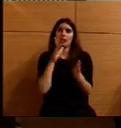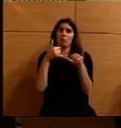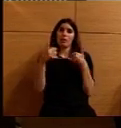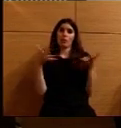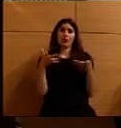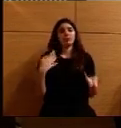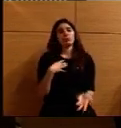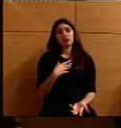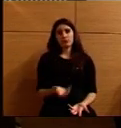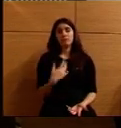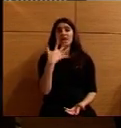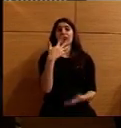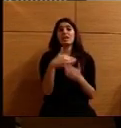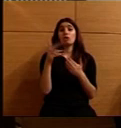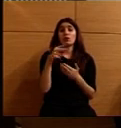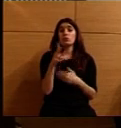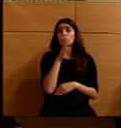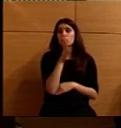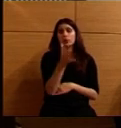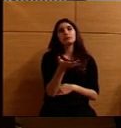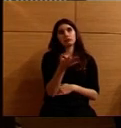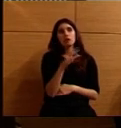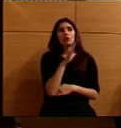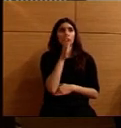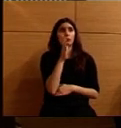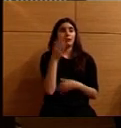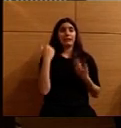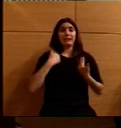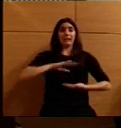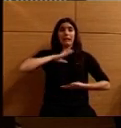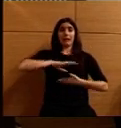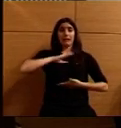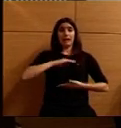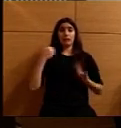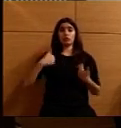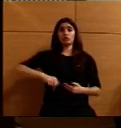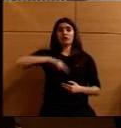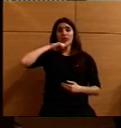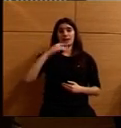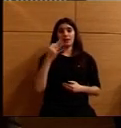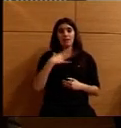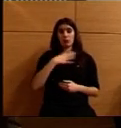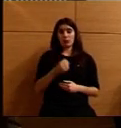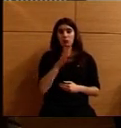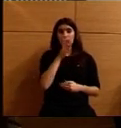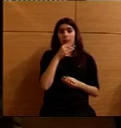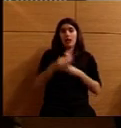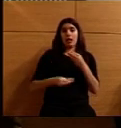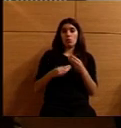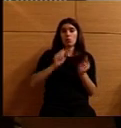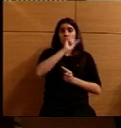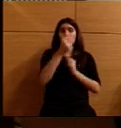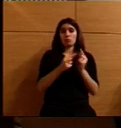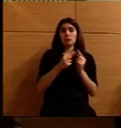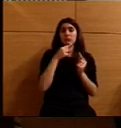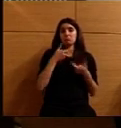urgents. 5 milions d'euros. Per què 5 milions d'euros? Pues perquè hi ha capacitat de maniobra suficient i perquè hi ha una execució del pressupost que